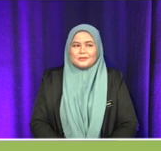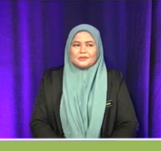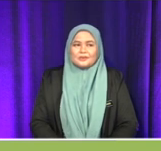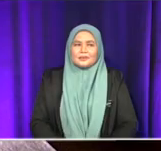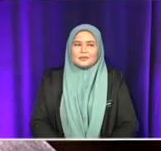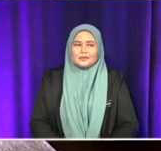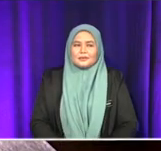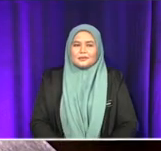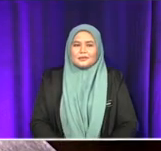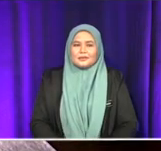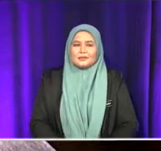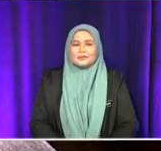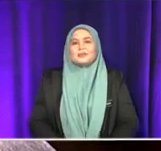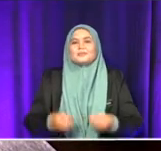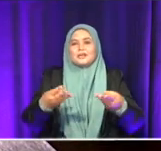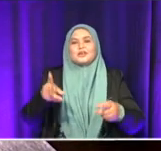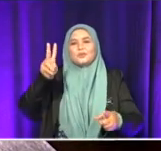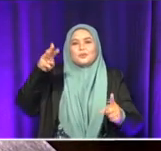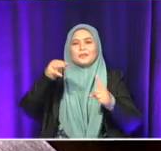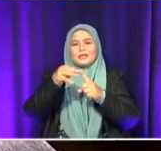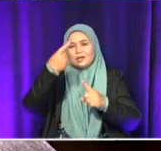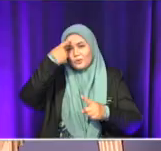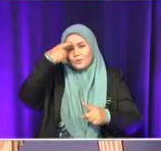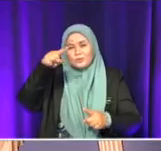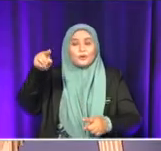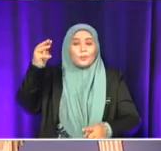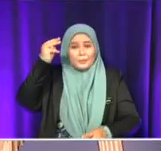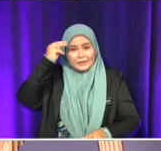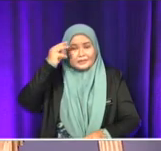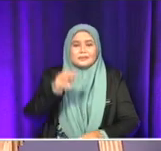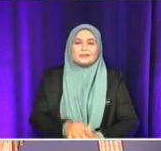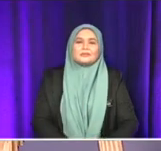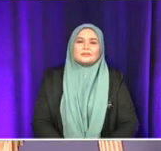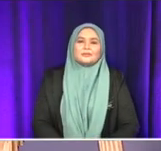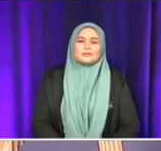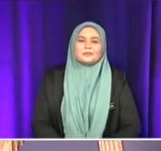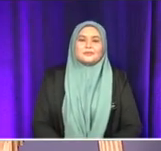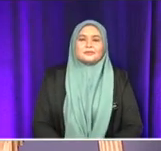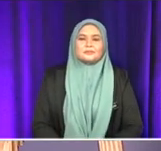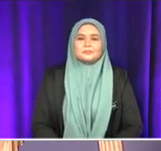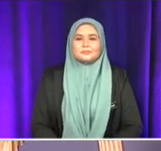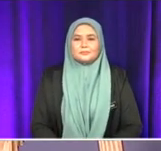bagus Marquez 2 pelekat dekat situ